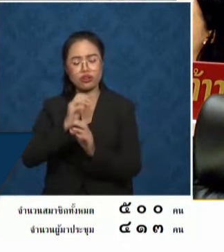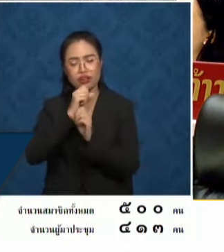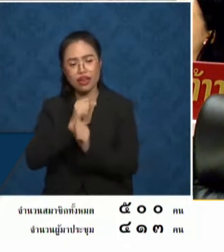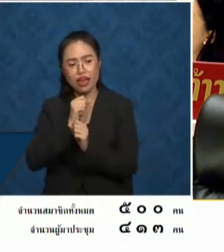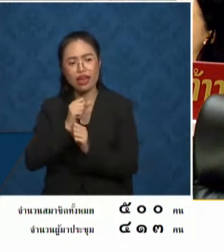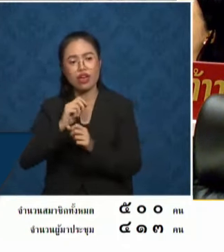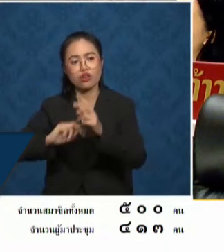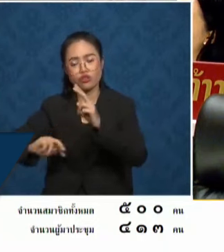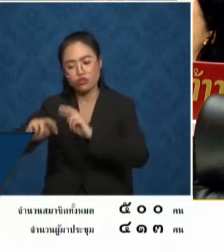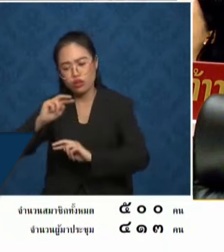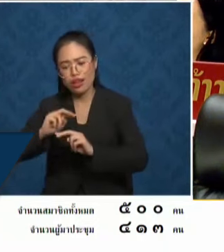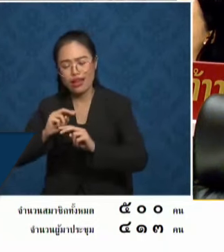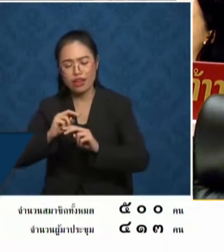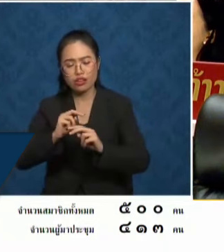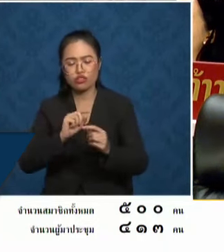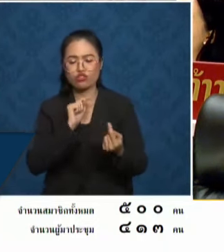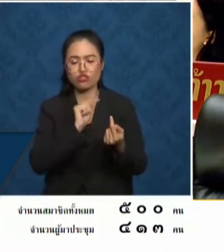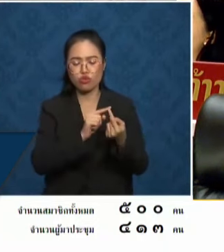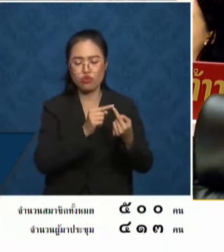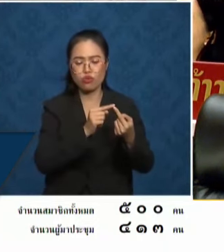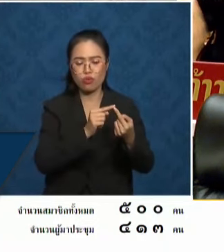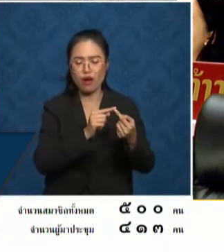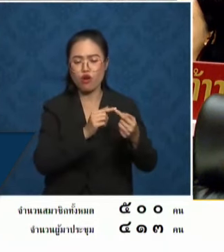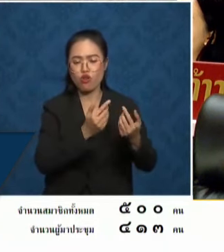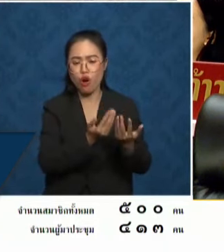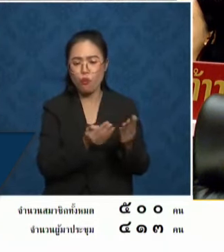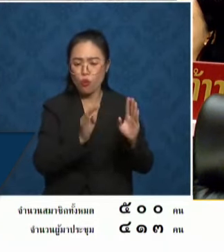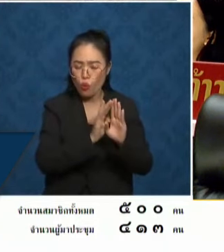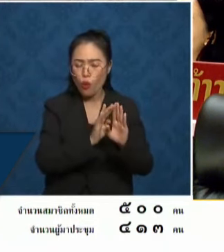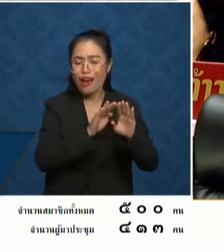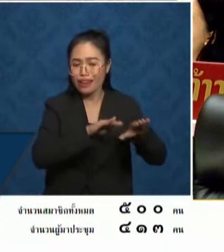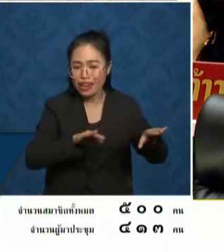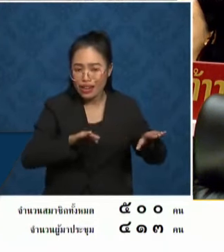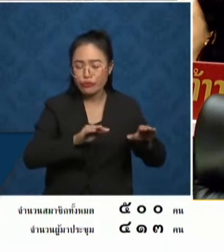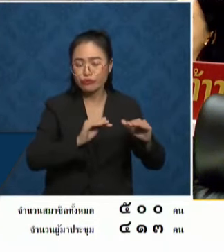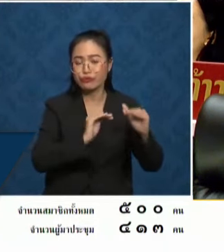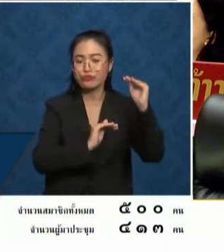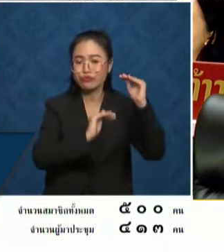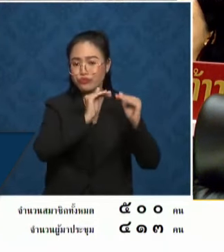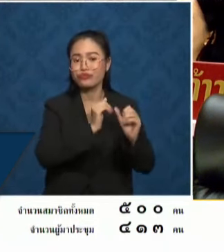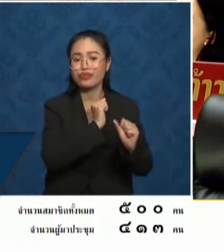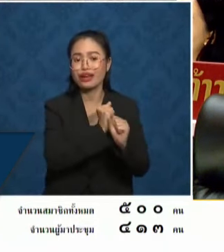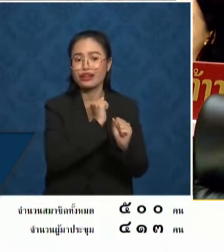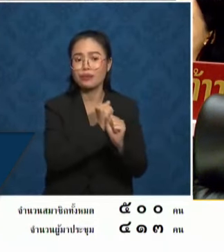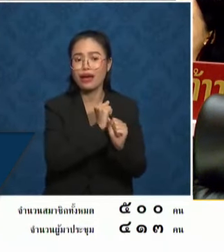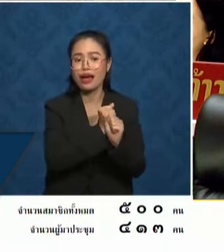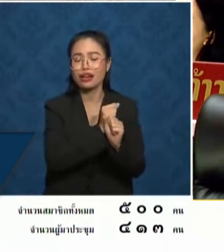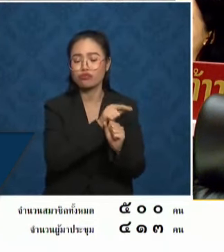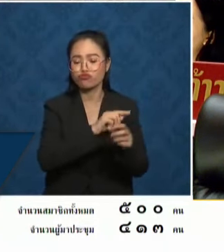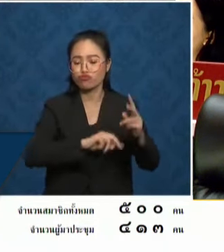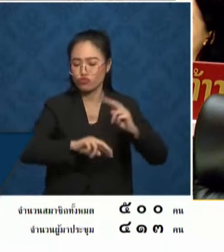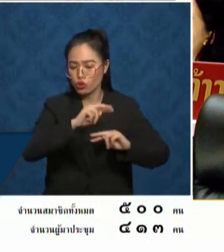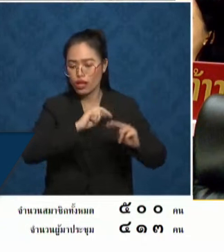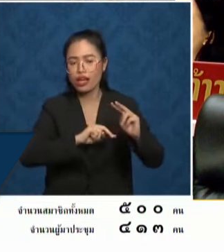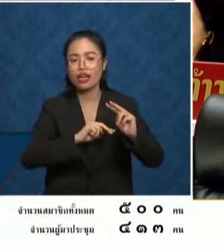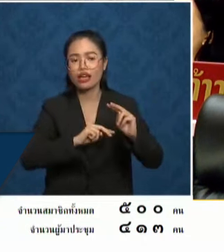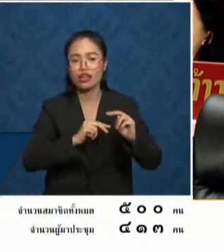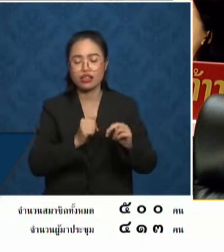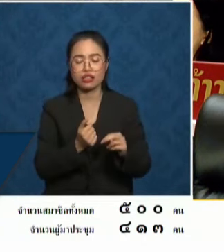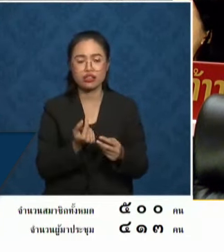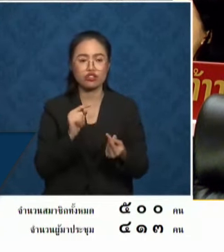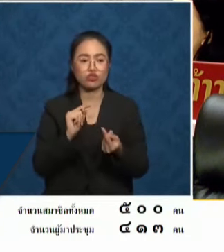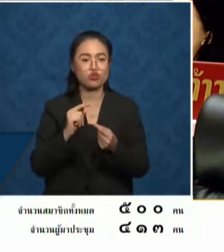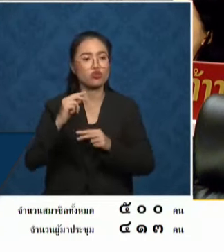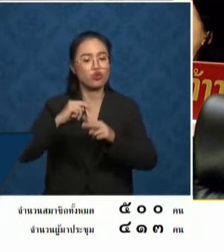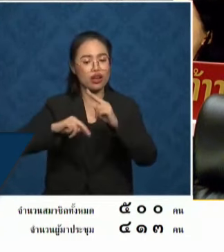แลคุณภาพวัยทำงานคุณภาพชีวิตของเด็กที่สำคัญนะคะมันจะช่วยขับเคลื่อนเศรษฐกิจของประเทศ